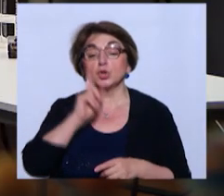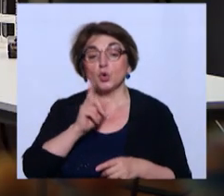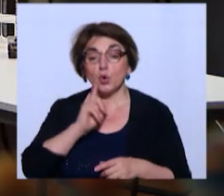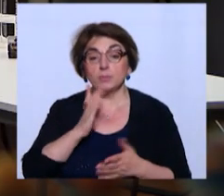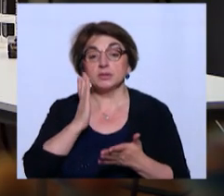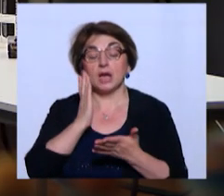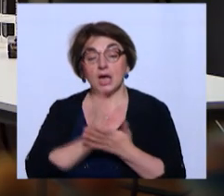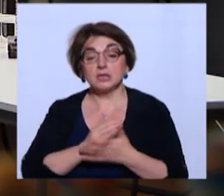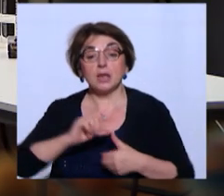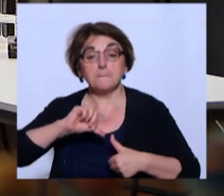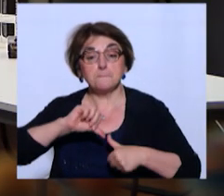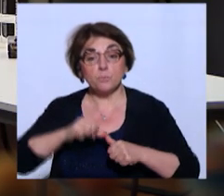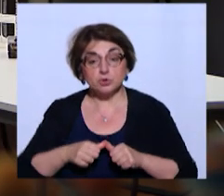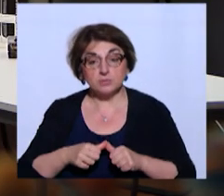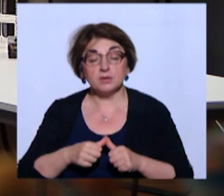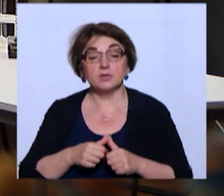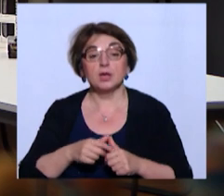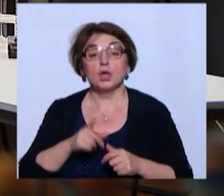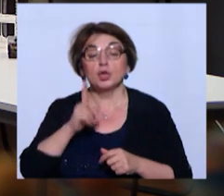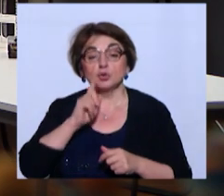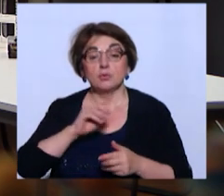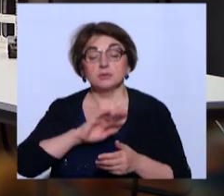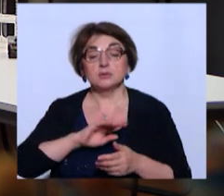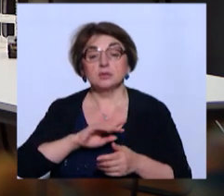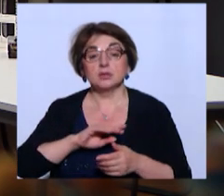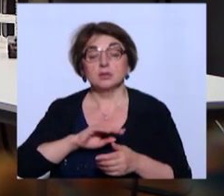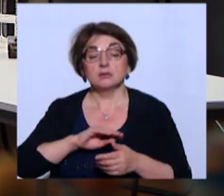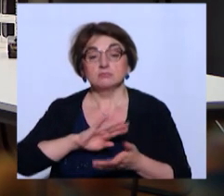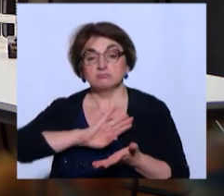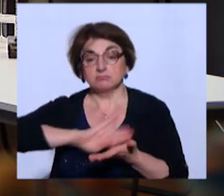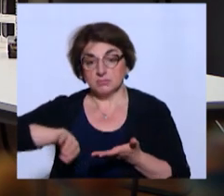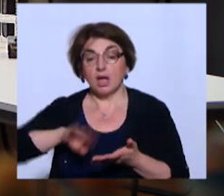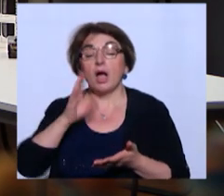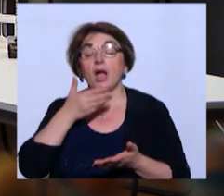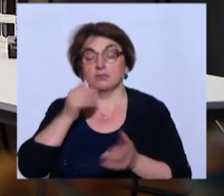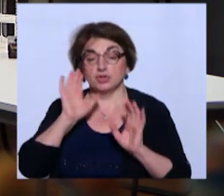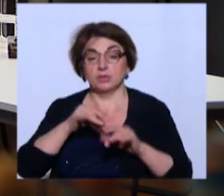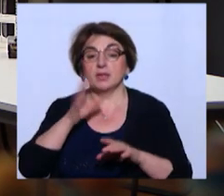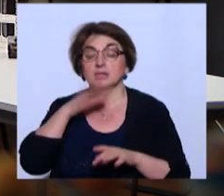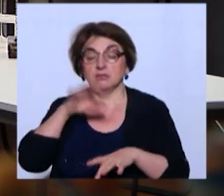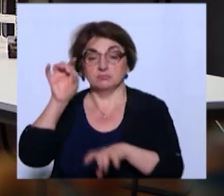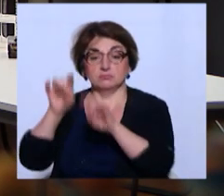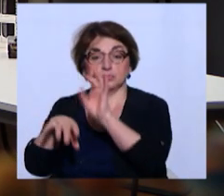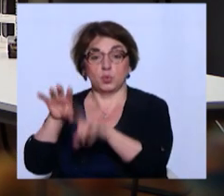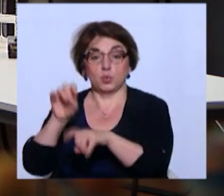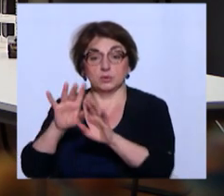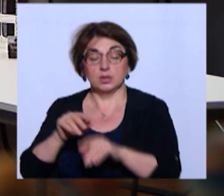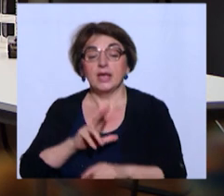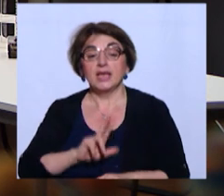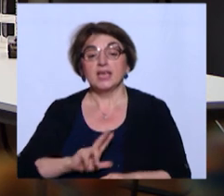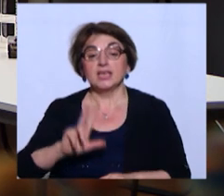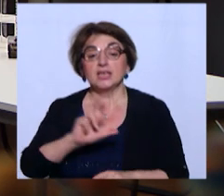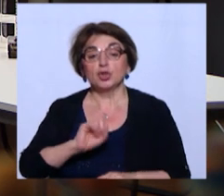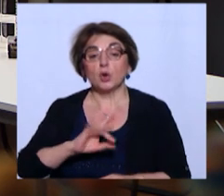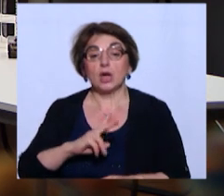არსებობს მუდმივი. დროებითი სიხისტეს მოცილება შეიძლება ძალიან ადვილად წყლის ადუღებით, რადგან წყლის დუღილის დროს